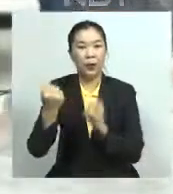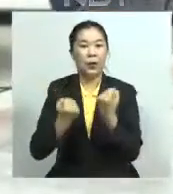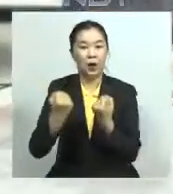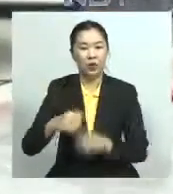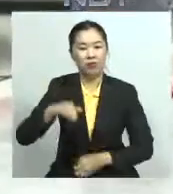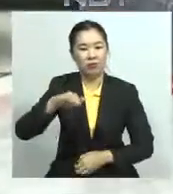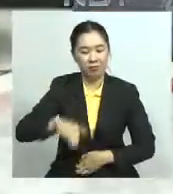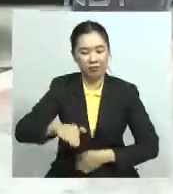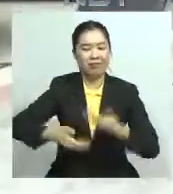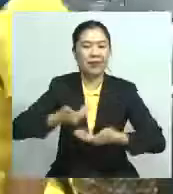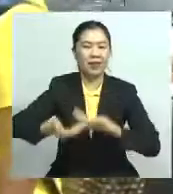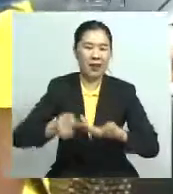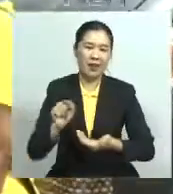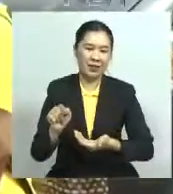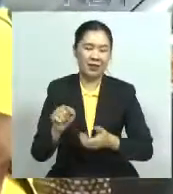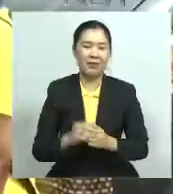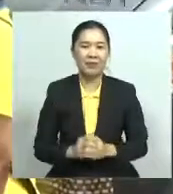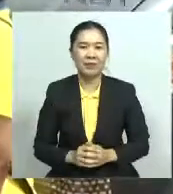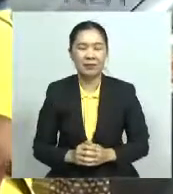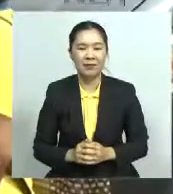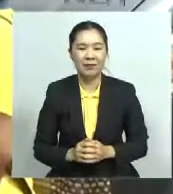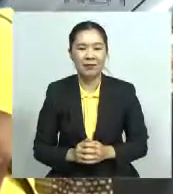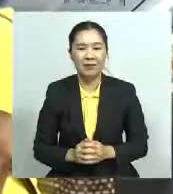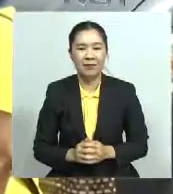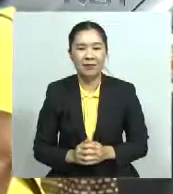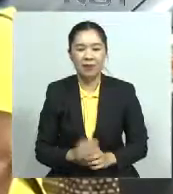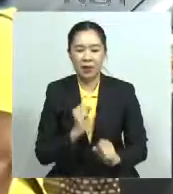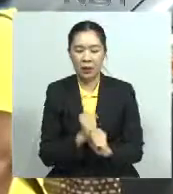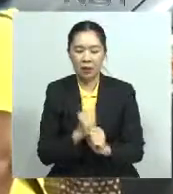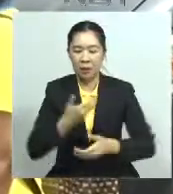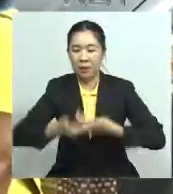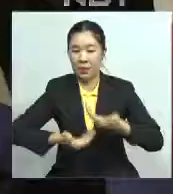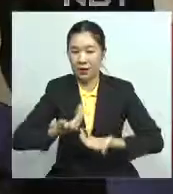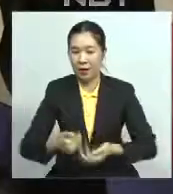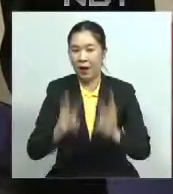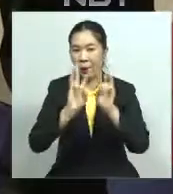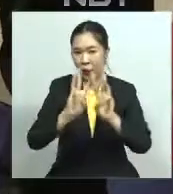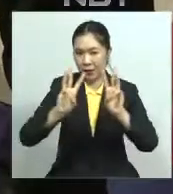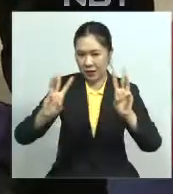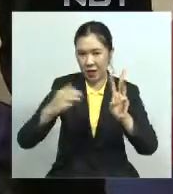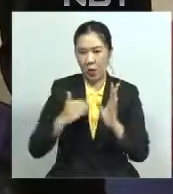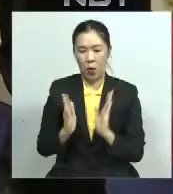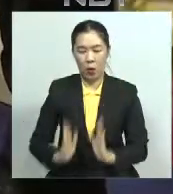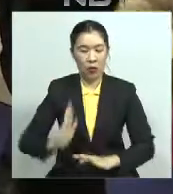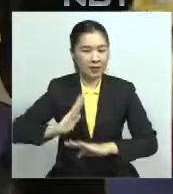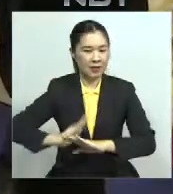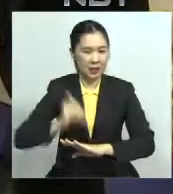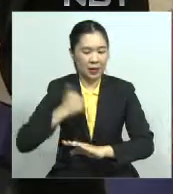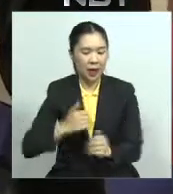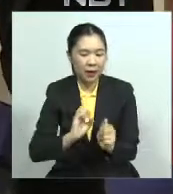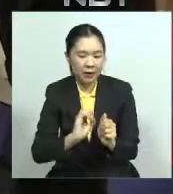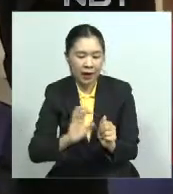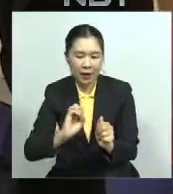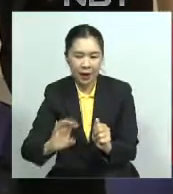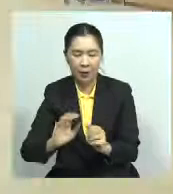ก็มีให้มาศึกษากันด้วยนะครับนอกจากนี้ก็ยังมีการทำการตลาดออนไลน์นะครับมีผู้เชี่ยวชาญเดินทางมาแนะนำการ